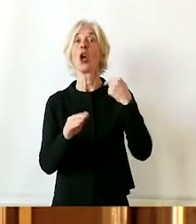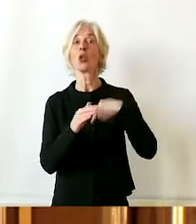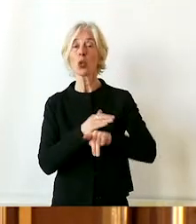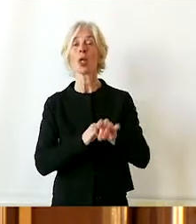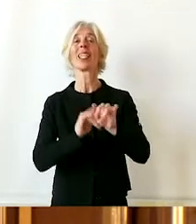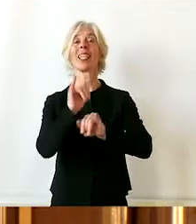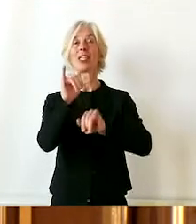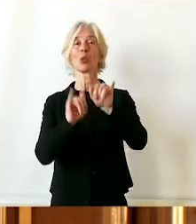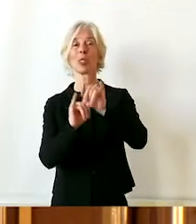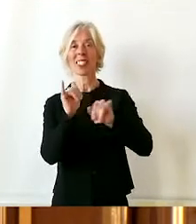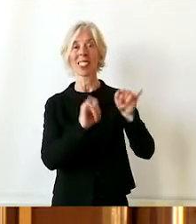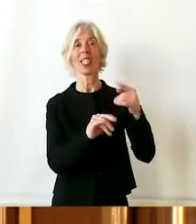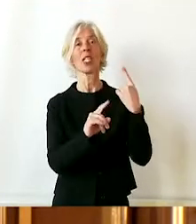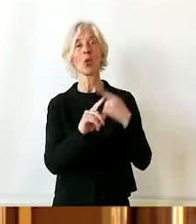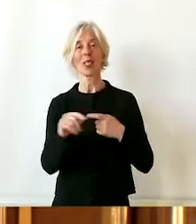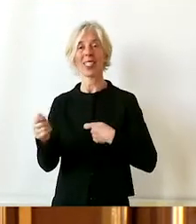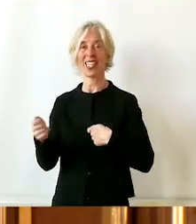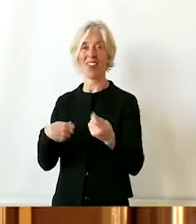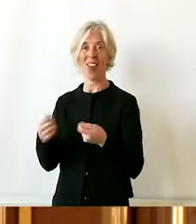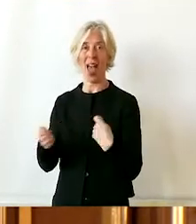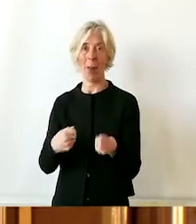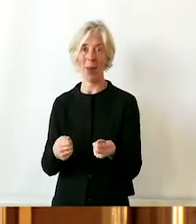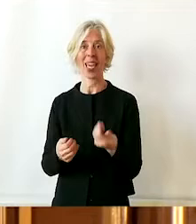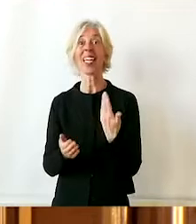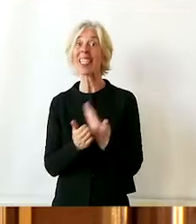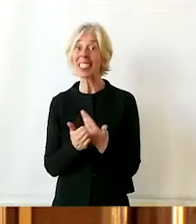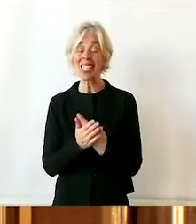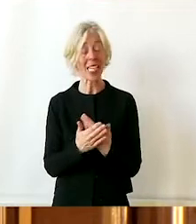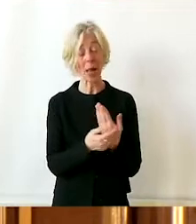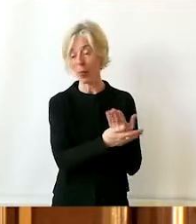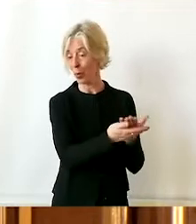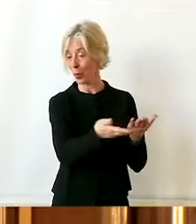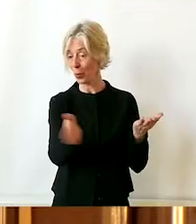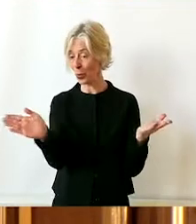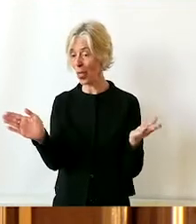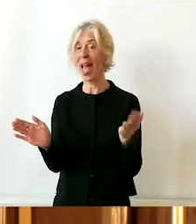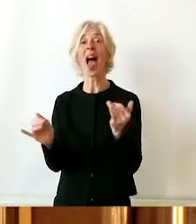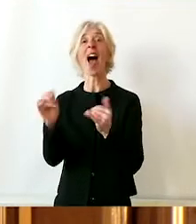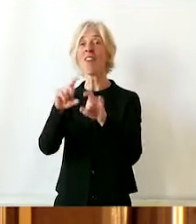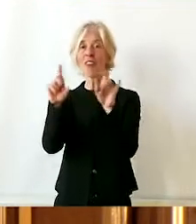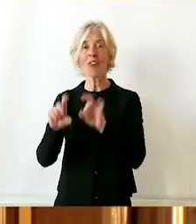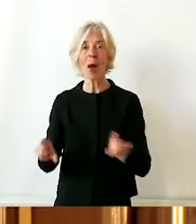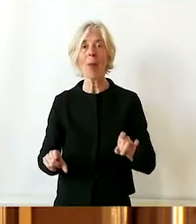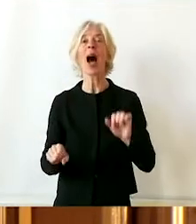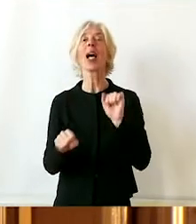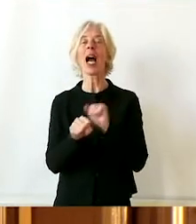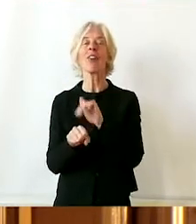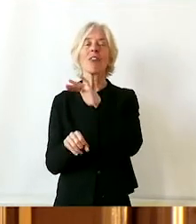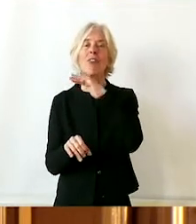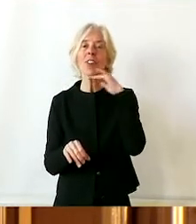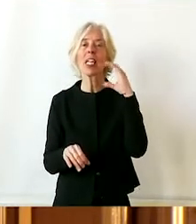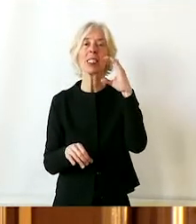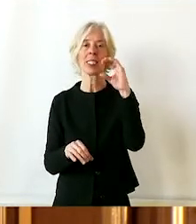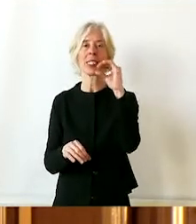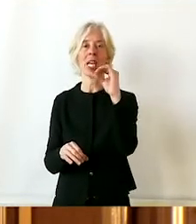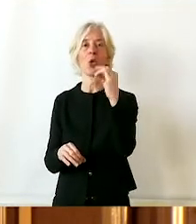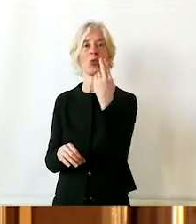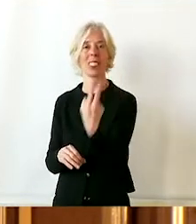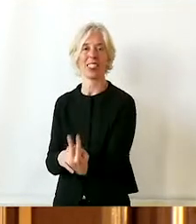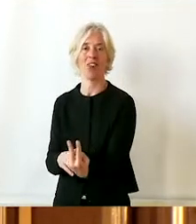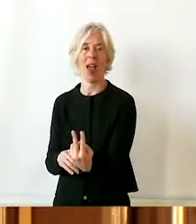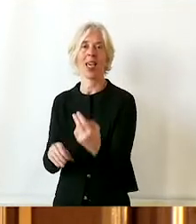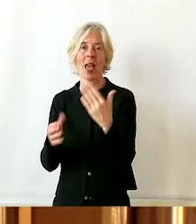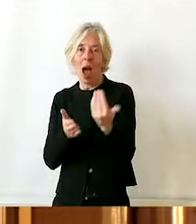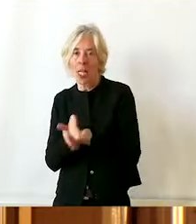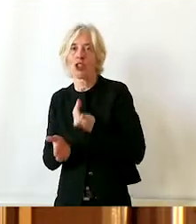Und dementsprechend haben auch Sie das größte Einsparpotenzial, um auch entsprechend tätig zu werden. Da ist mir aber nicht bange vor,